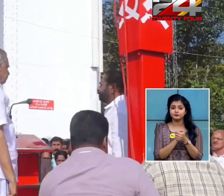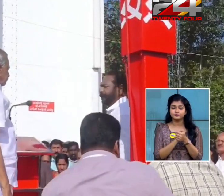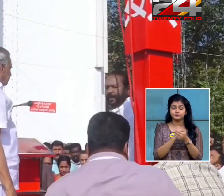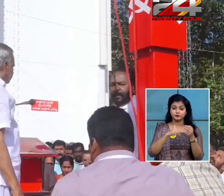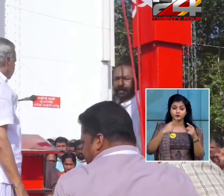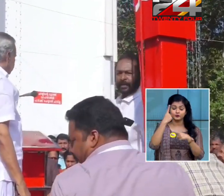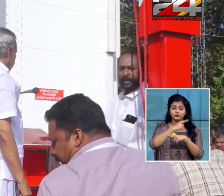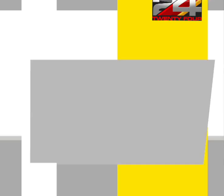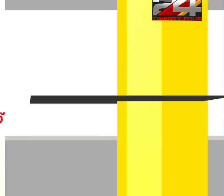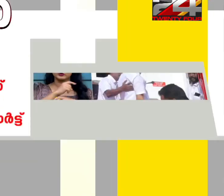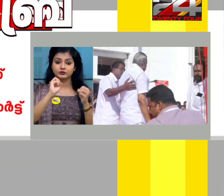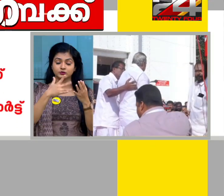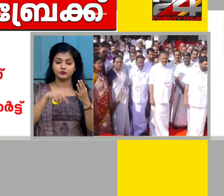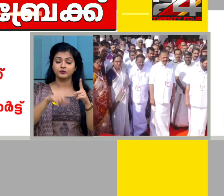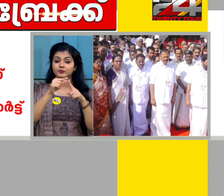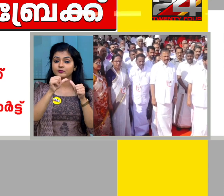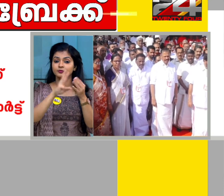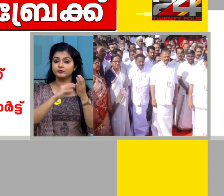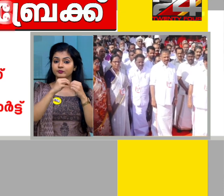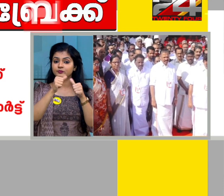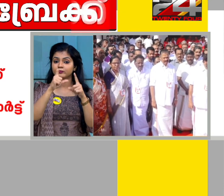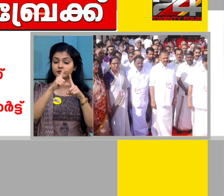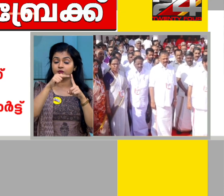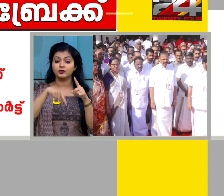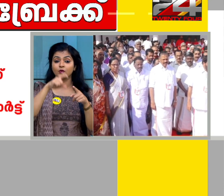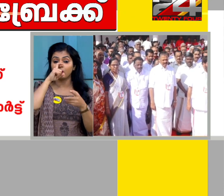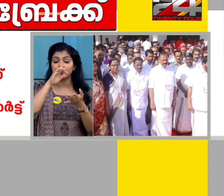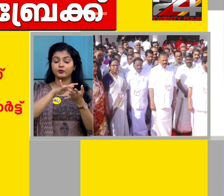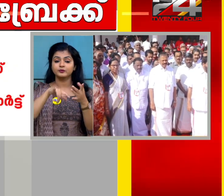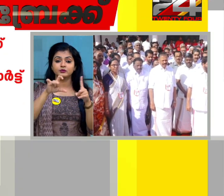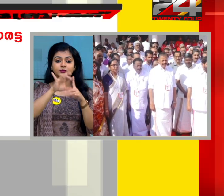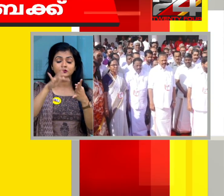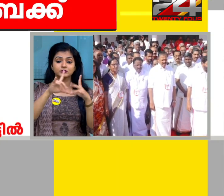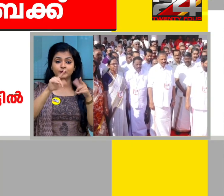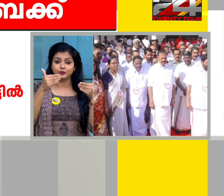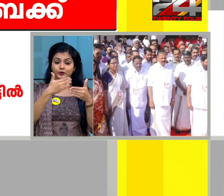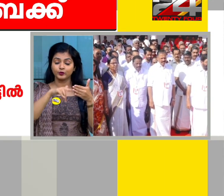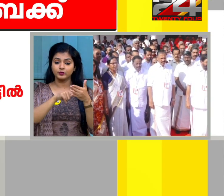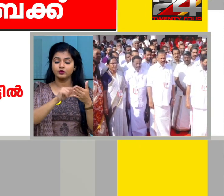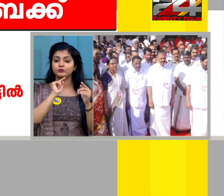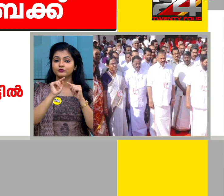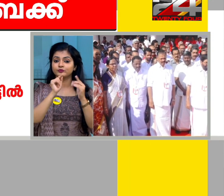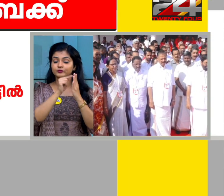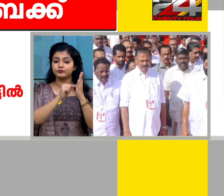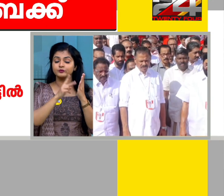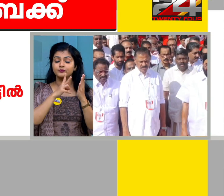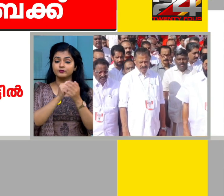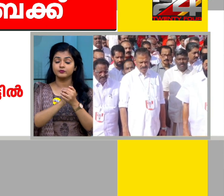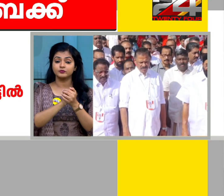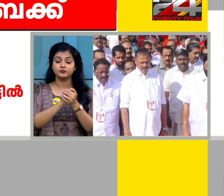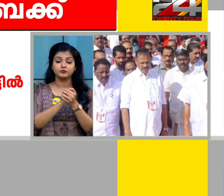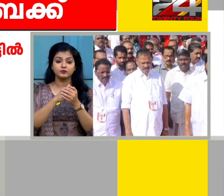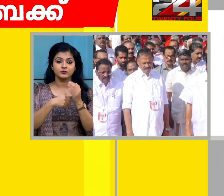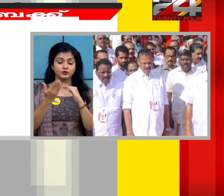ഇന്ന് പാമ്പാടിയിൽ ആരംഭിച്ച കോട്ടയം ജില്ലാ സമ്മേളനത്തിലാണ് ഇത്തരത്തിലുള്ള ഒരു പരാമർശം ഉണ്ടായിരിക്കുന്നത്. നേരെ തിരിച്ച്, അതായത്